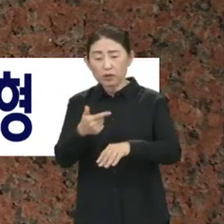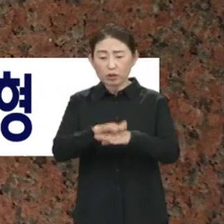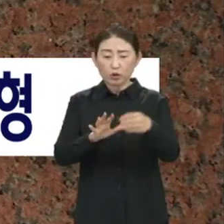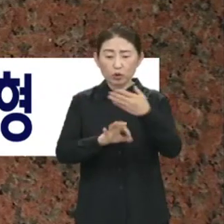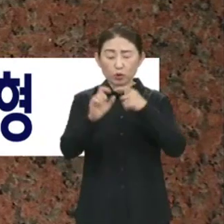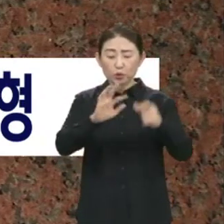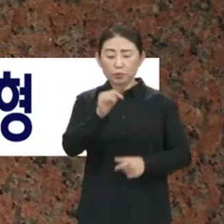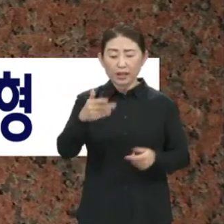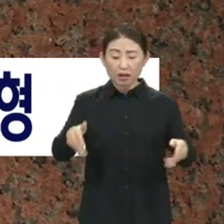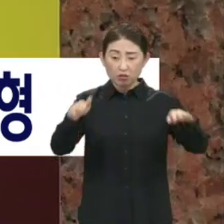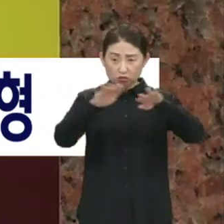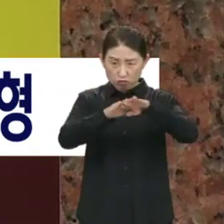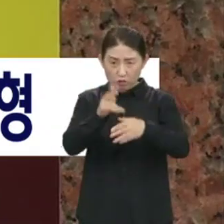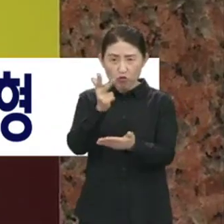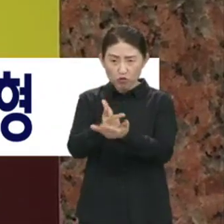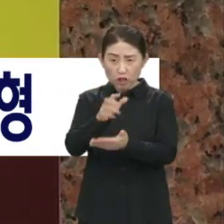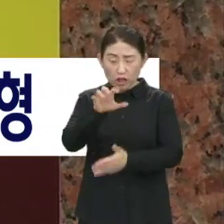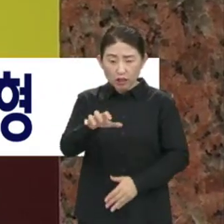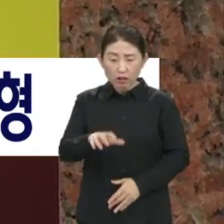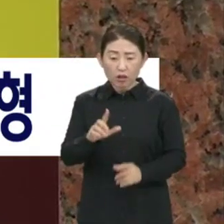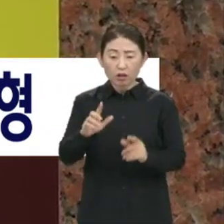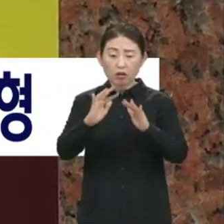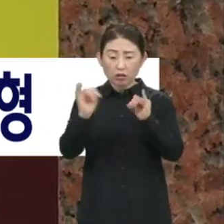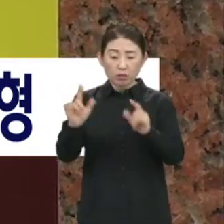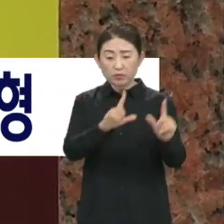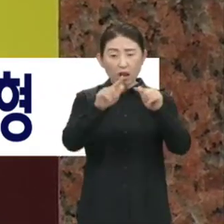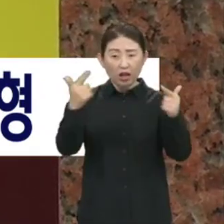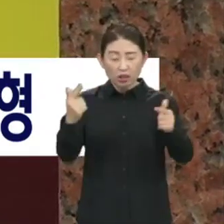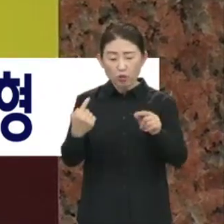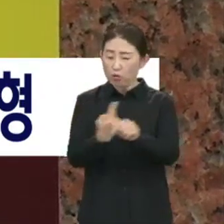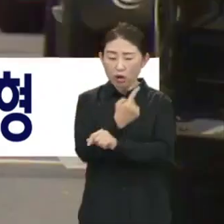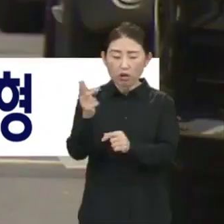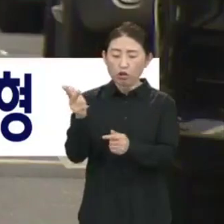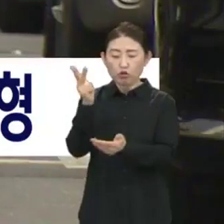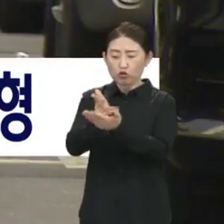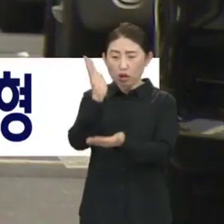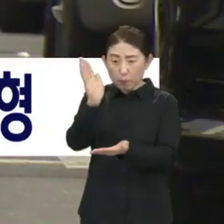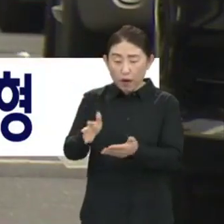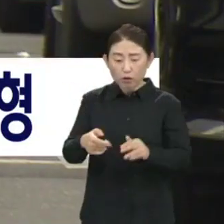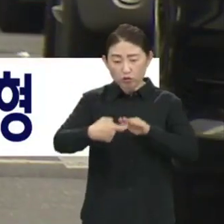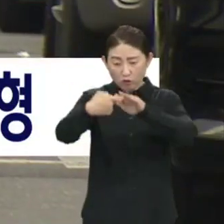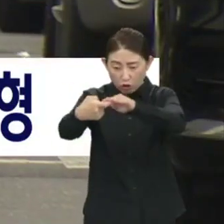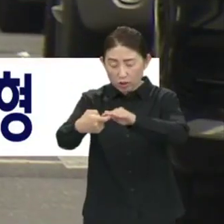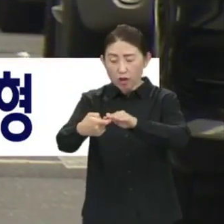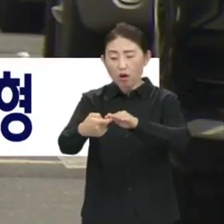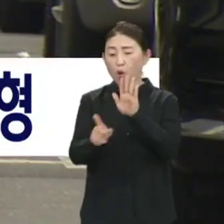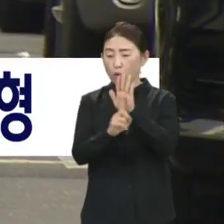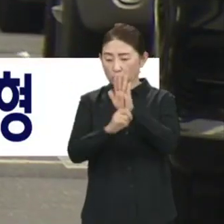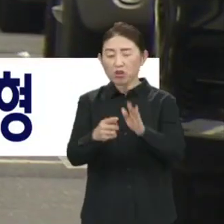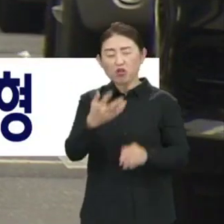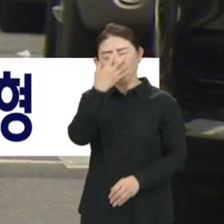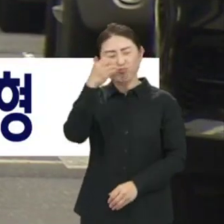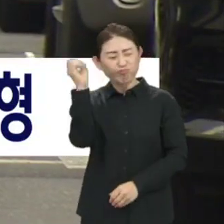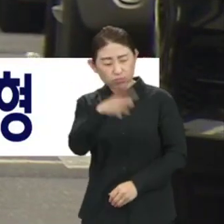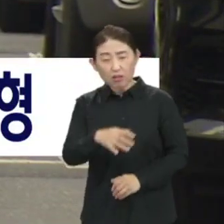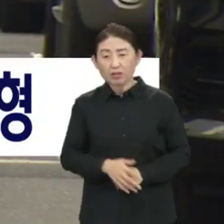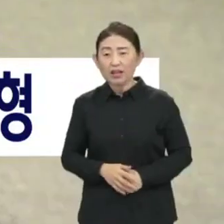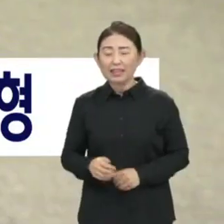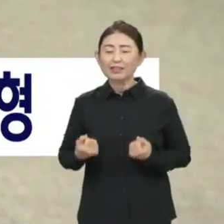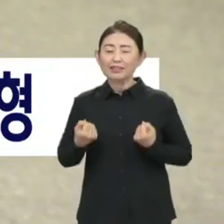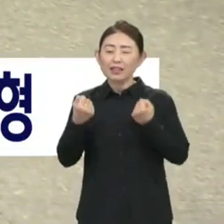동구의 한 빌라 주차장에 입주자 외 주차 금지 표지판과 견인 주차하겠다는 입주민의 경고를 무시한 채